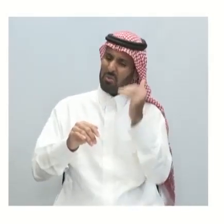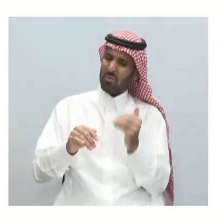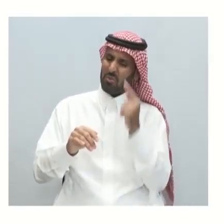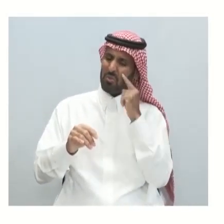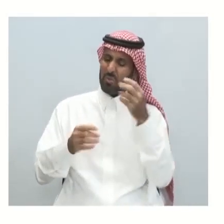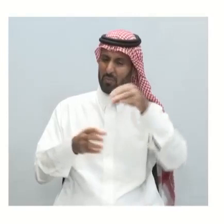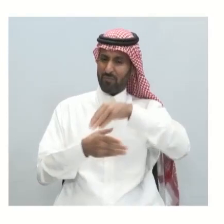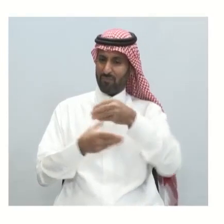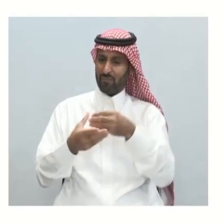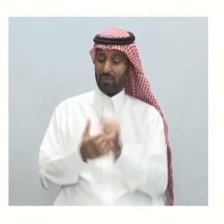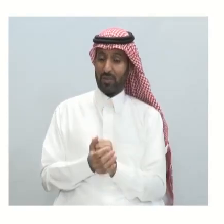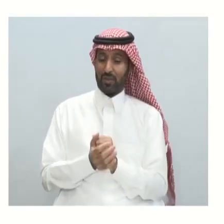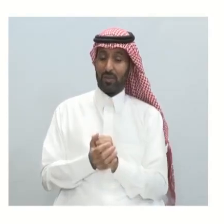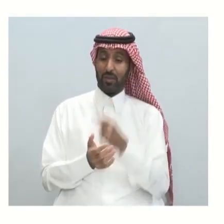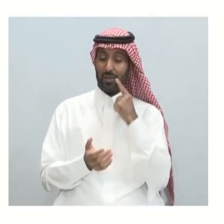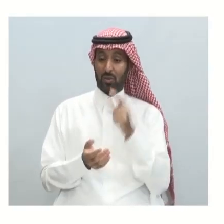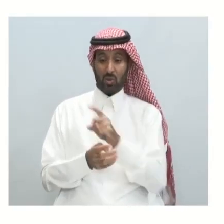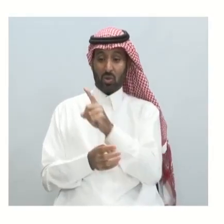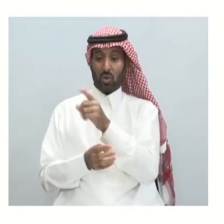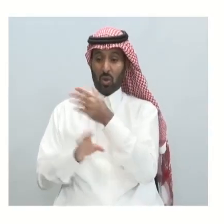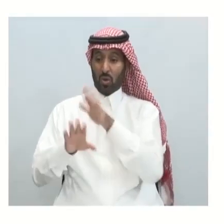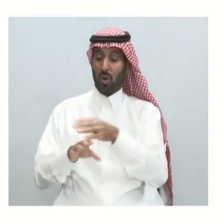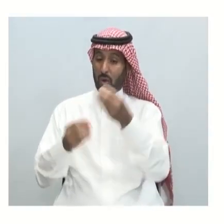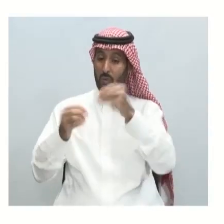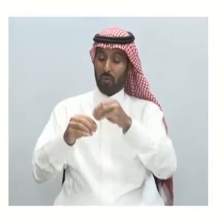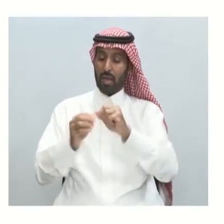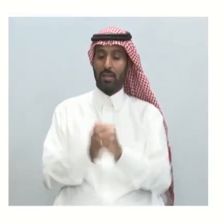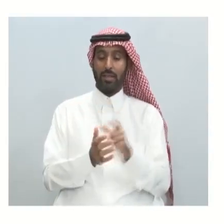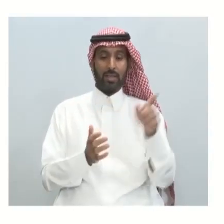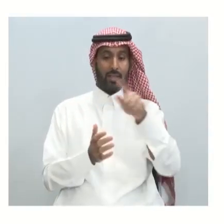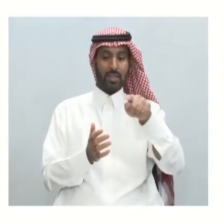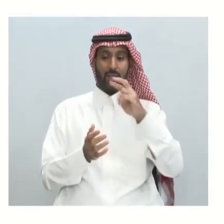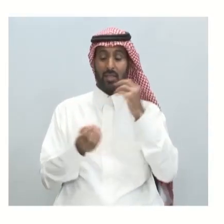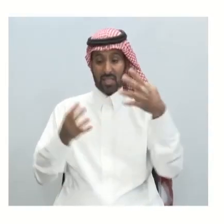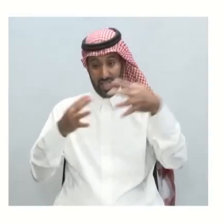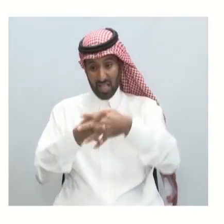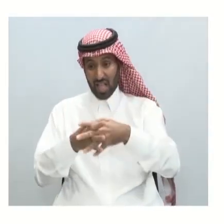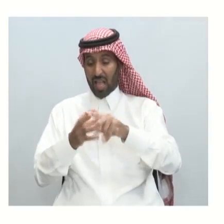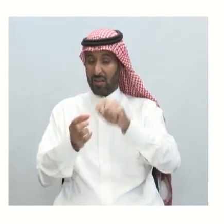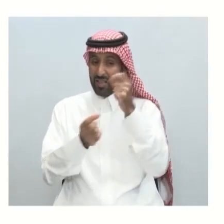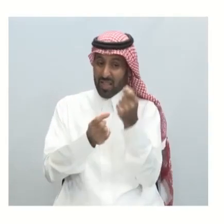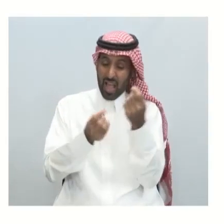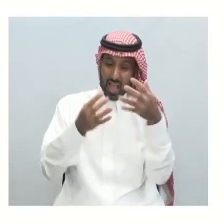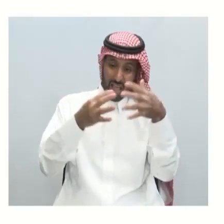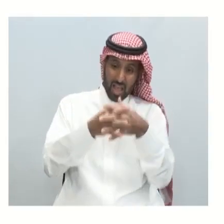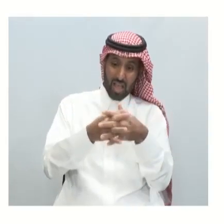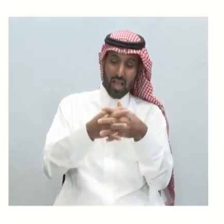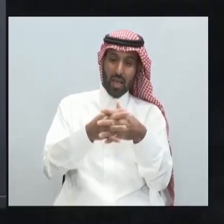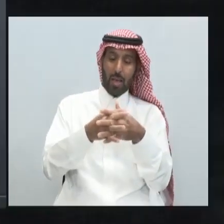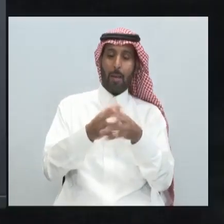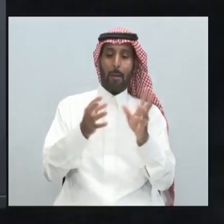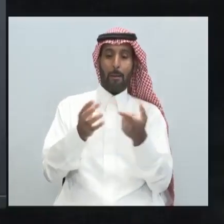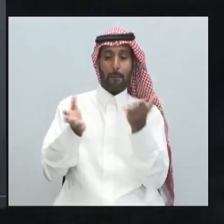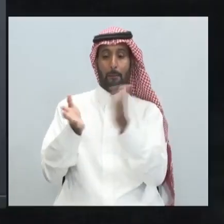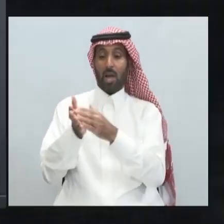من المركبات ومع ذلك هناك عنصر الزينون يتحد احيانا مع الذرات ولكن